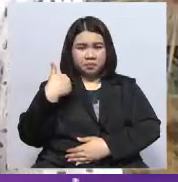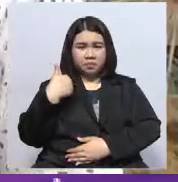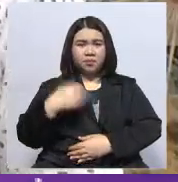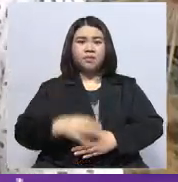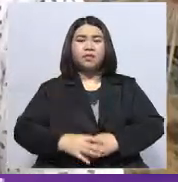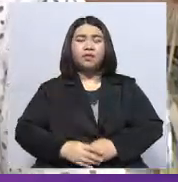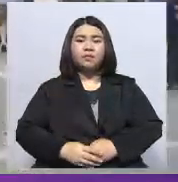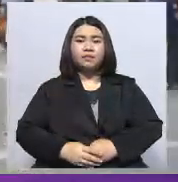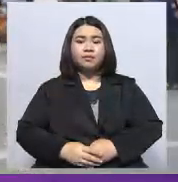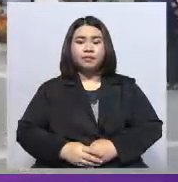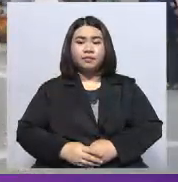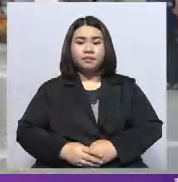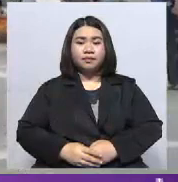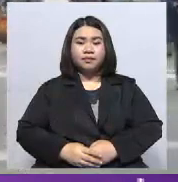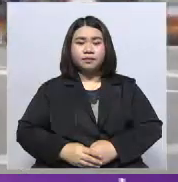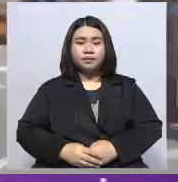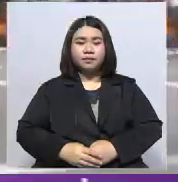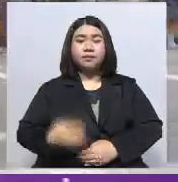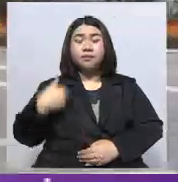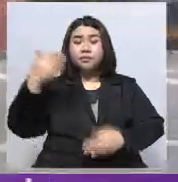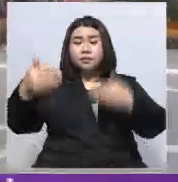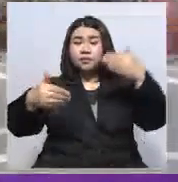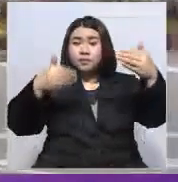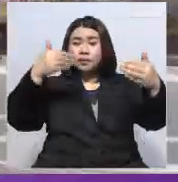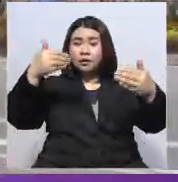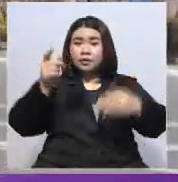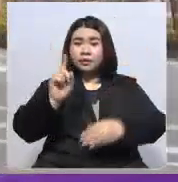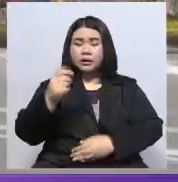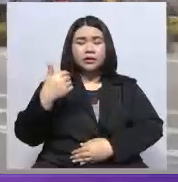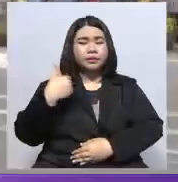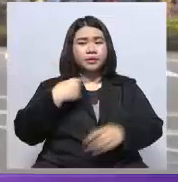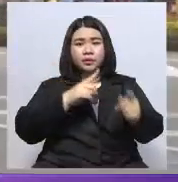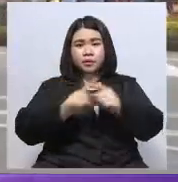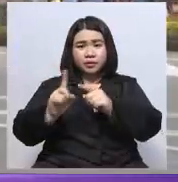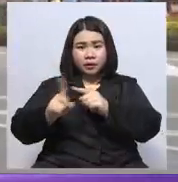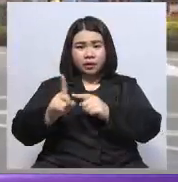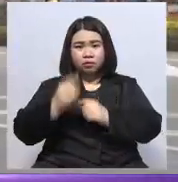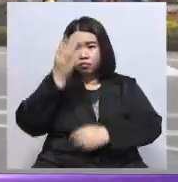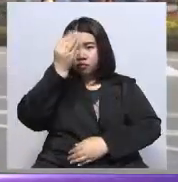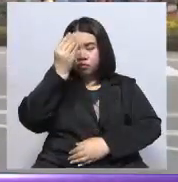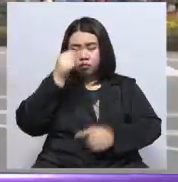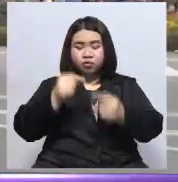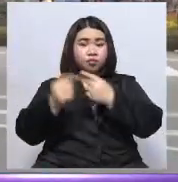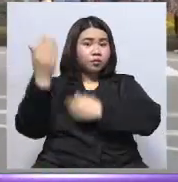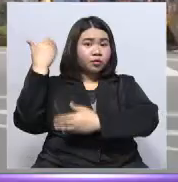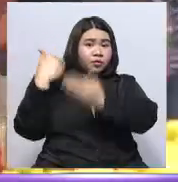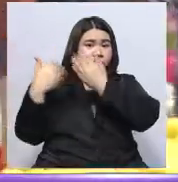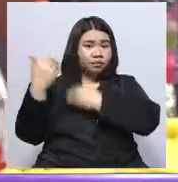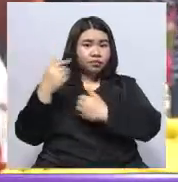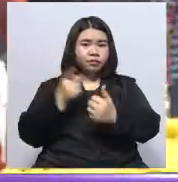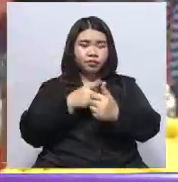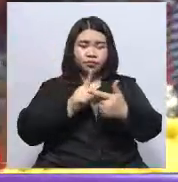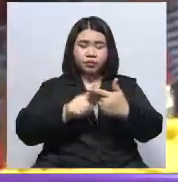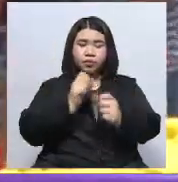ของประเทศเรานะคะ ส่วนกิจกรรมในงานนะคะก็มีอย่างมากมายค่ะทั้งความรู้เกี่ยวกับพระราชประวัติพระราชกร